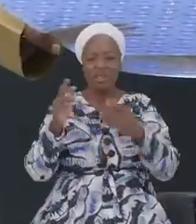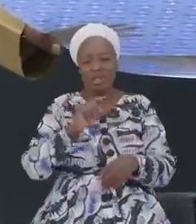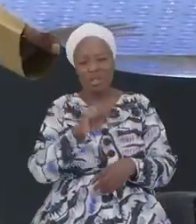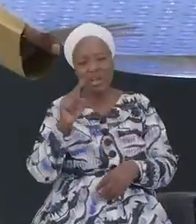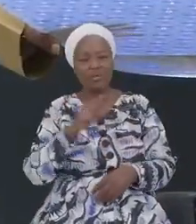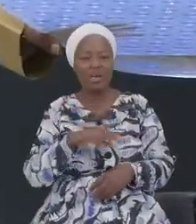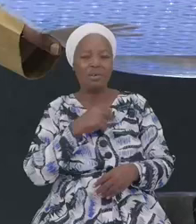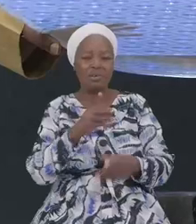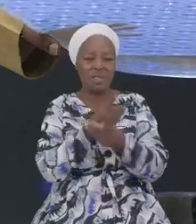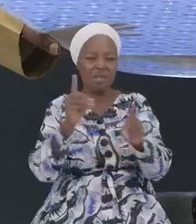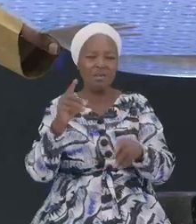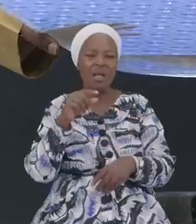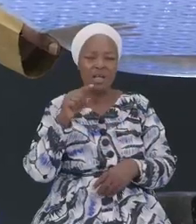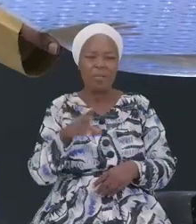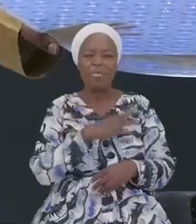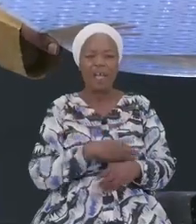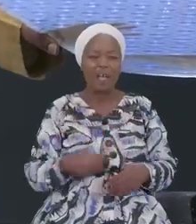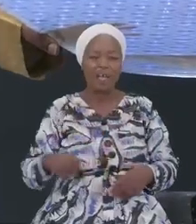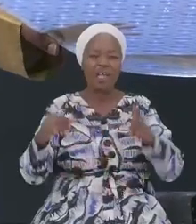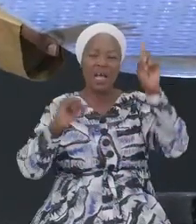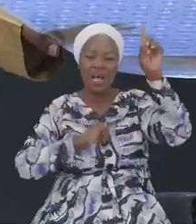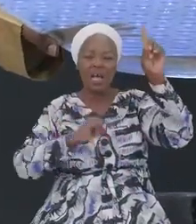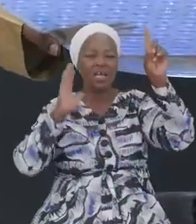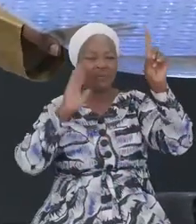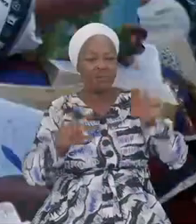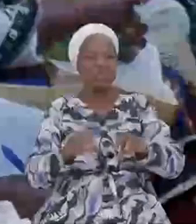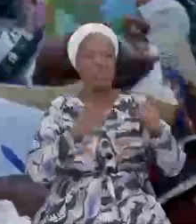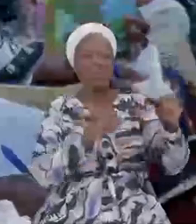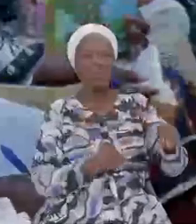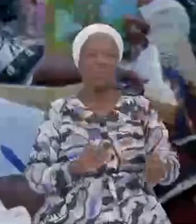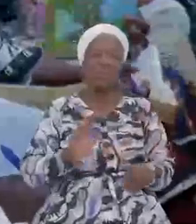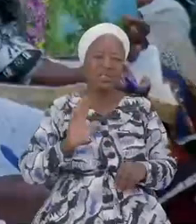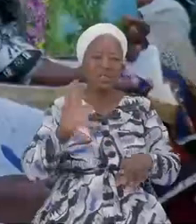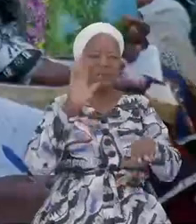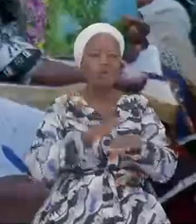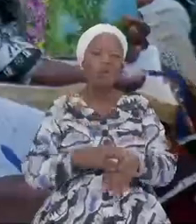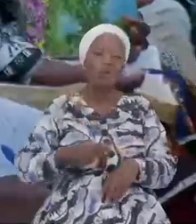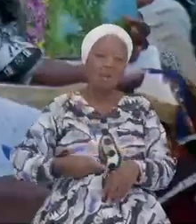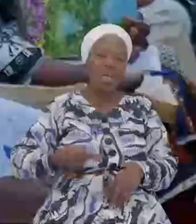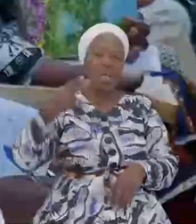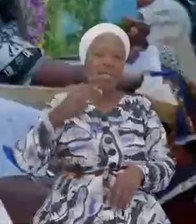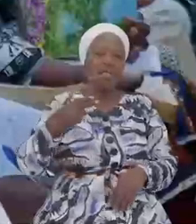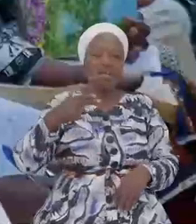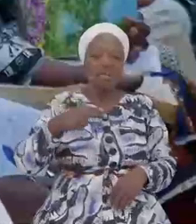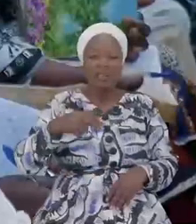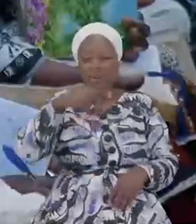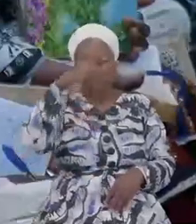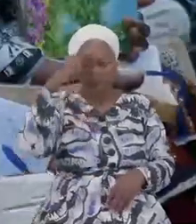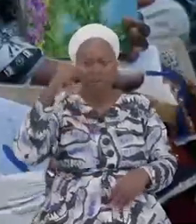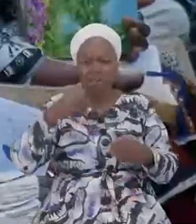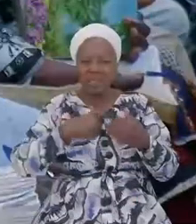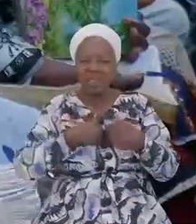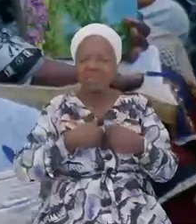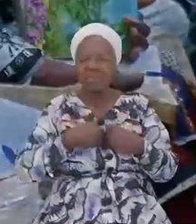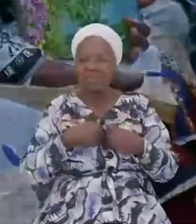Je le protégerai. Puisqu'il connaît mon nom. » Il nous dit